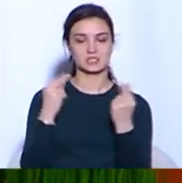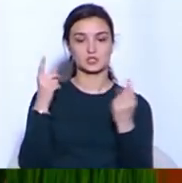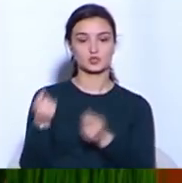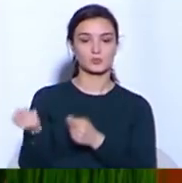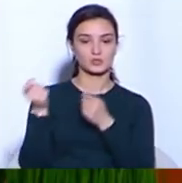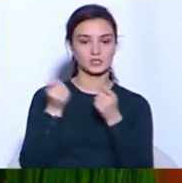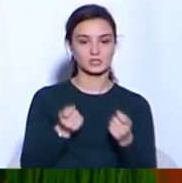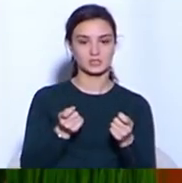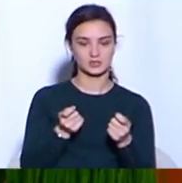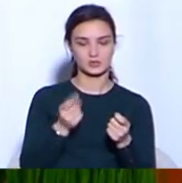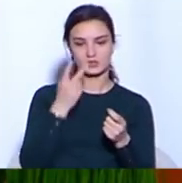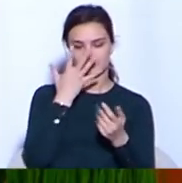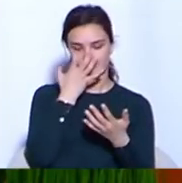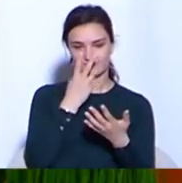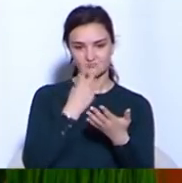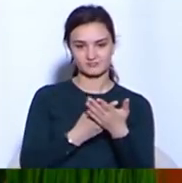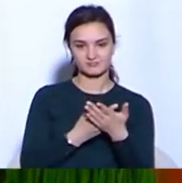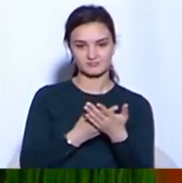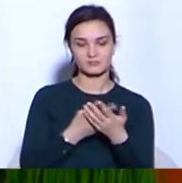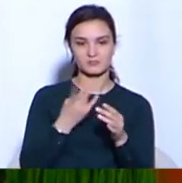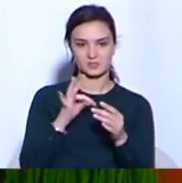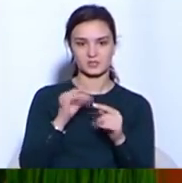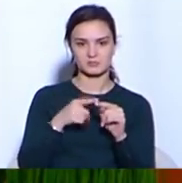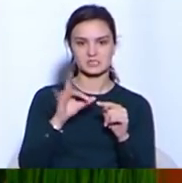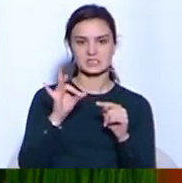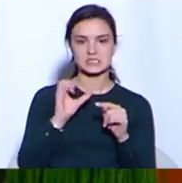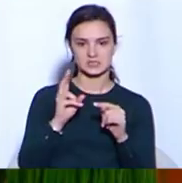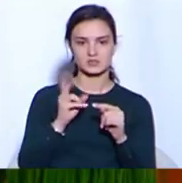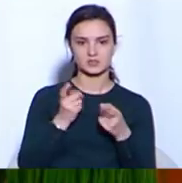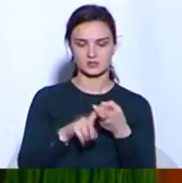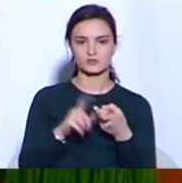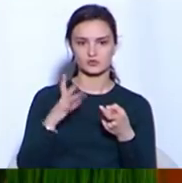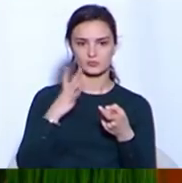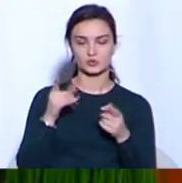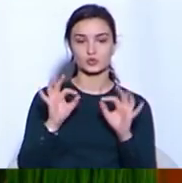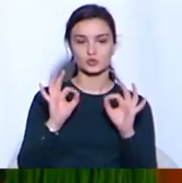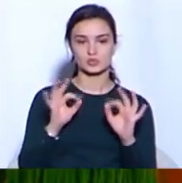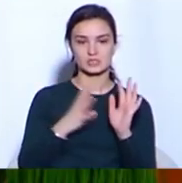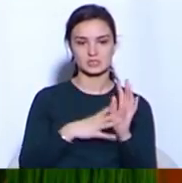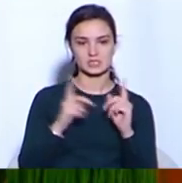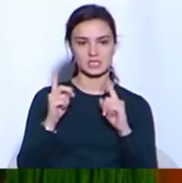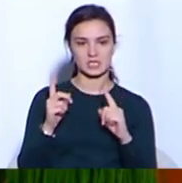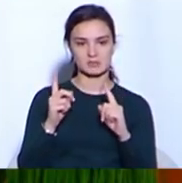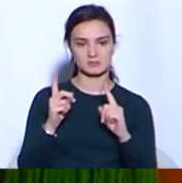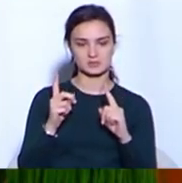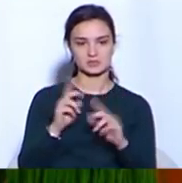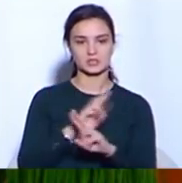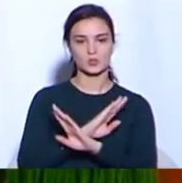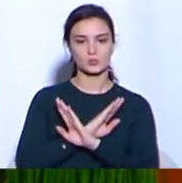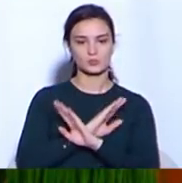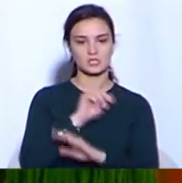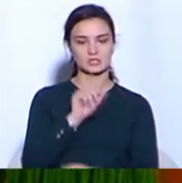შემოიტანა საილუსტრაციოდ, თუმცა ეს მაღალ რისკებთან იყო დაკავშირებული, სწორედ 9 აპრილს